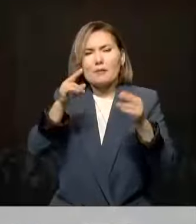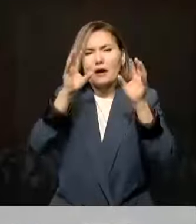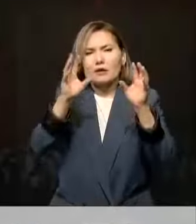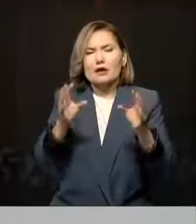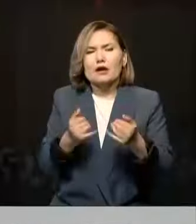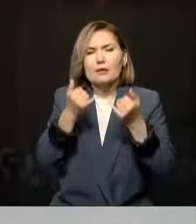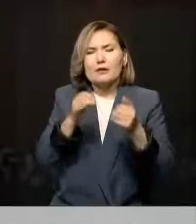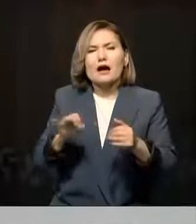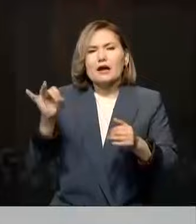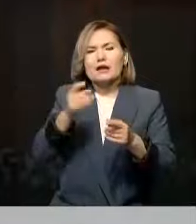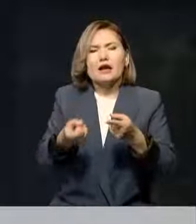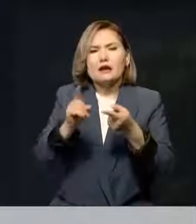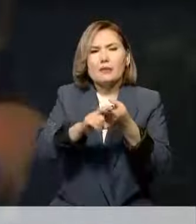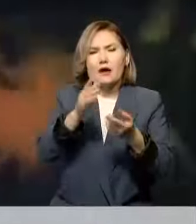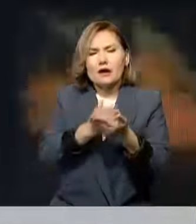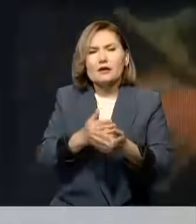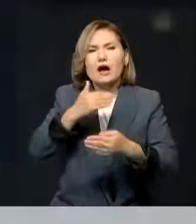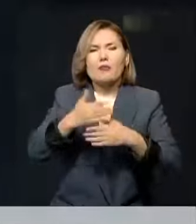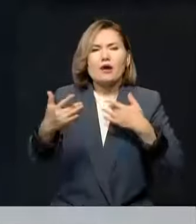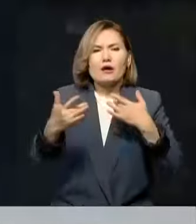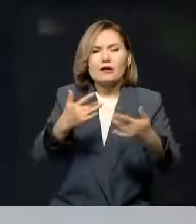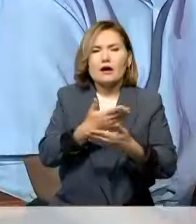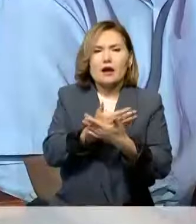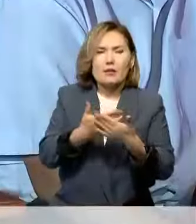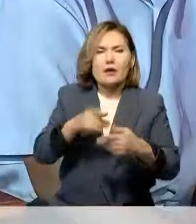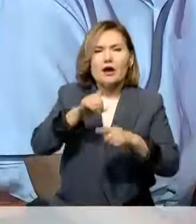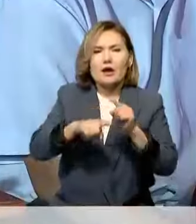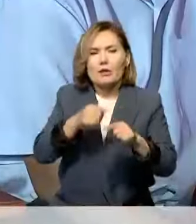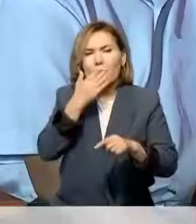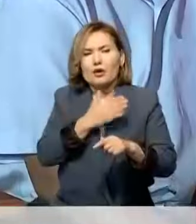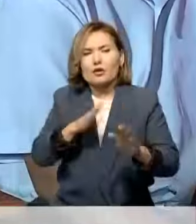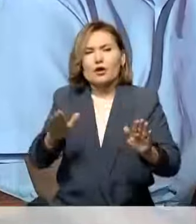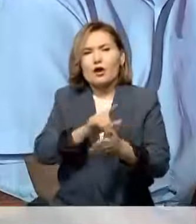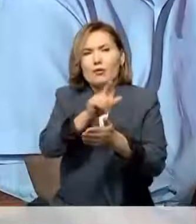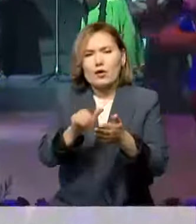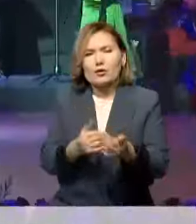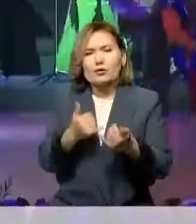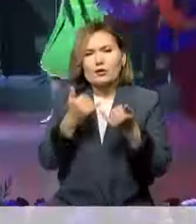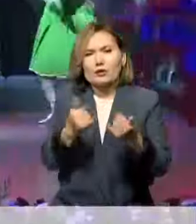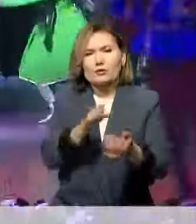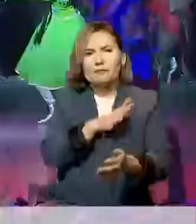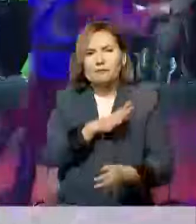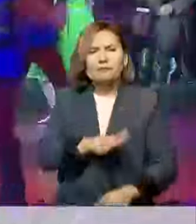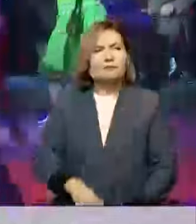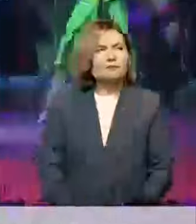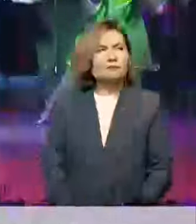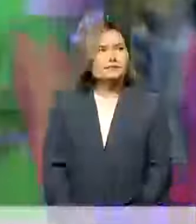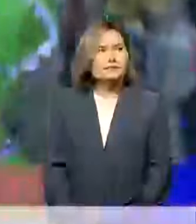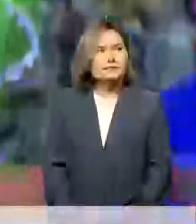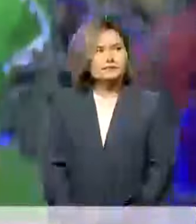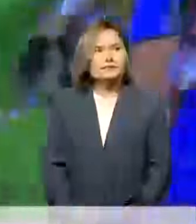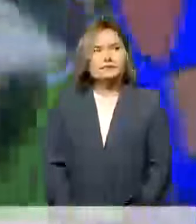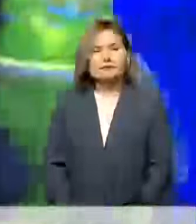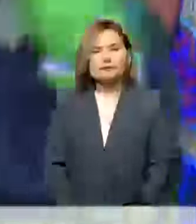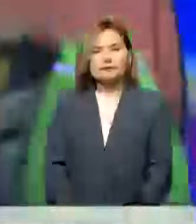Сондықтан тарихи сабақтастыққа негізделген сахналық қойылымдар мен патриоттық ән жырға басымдық берілді. Нұрсұлтан Мұхамеджан, Самат Нағашбекұлы,